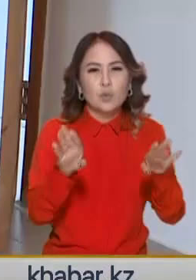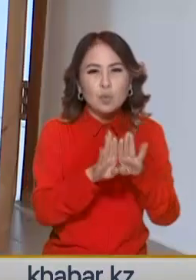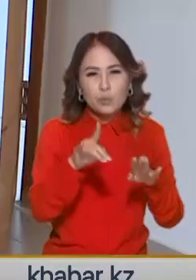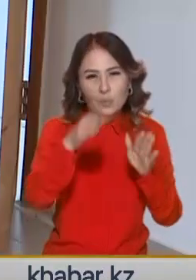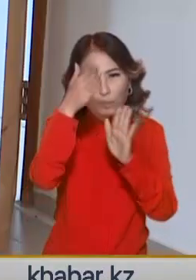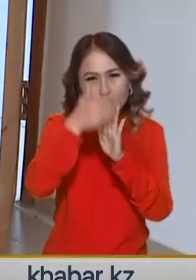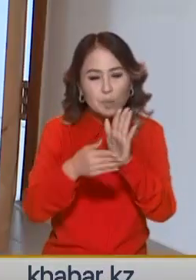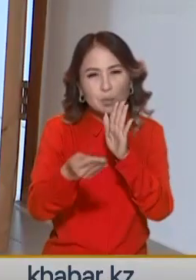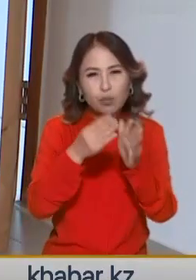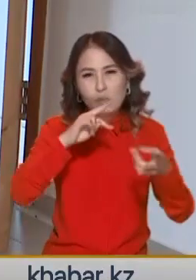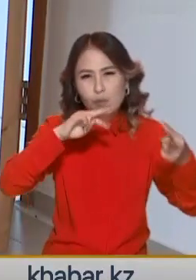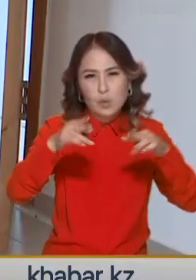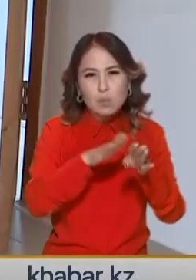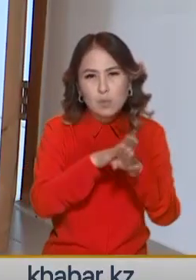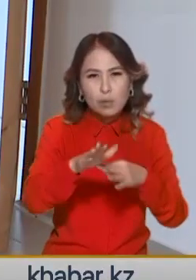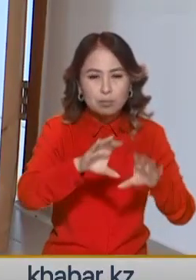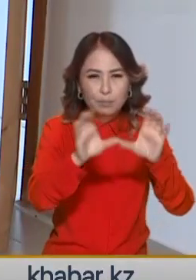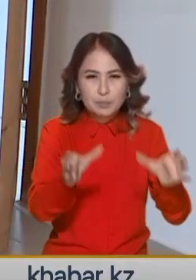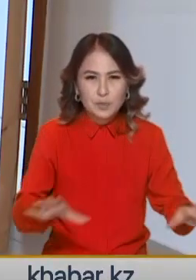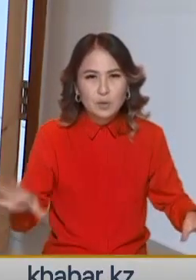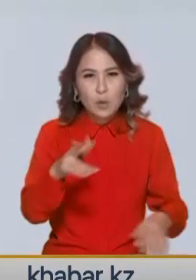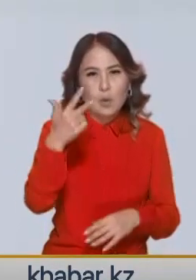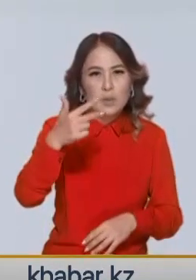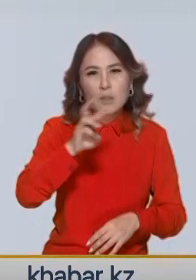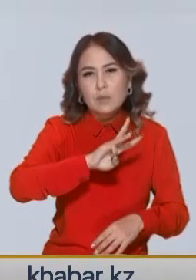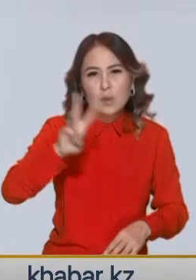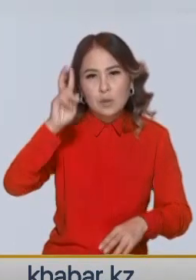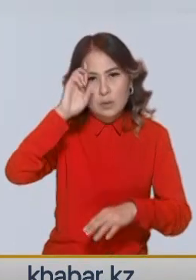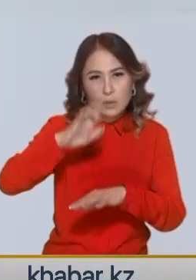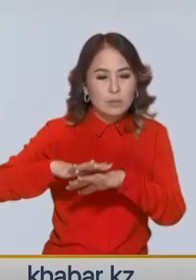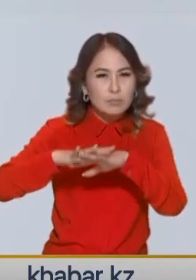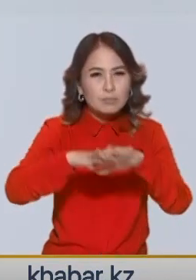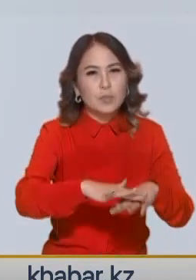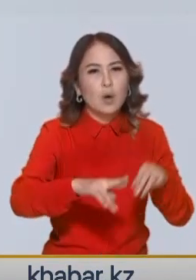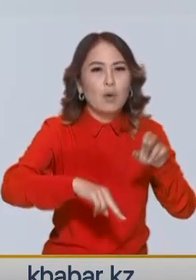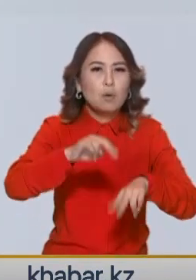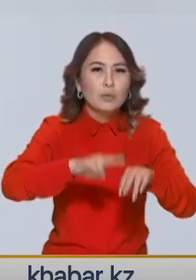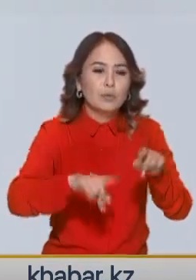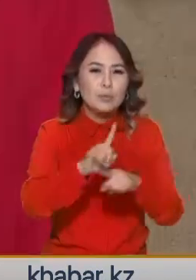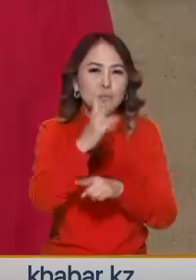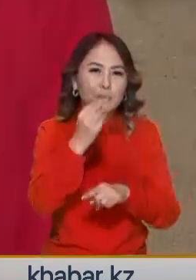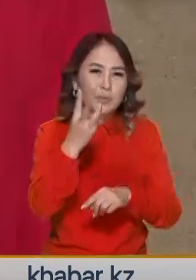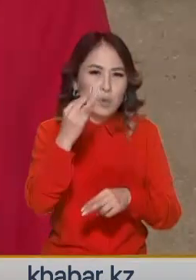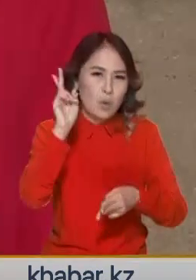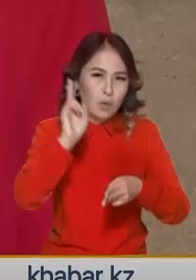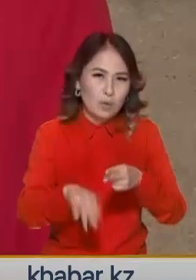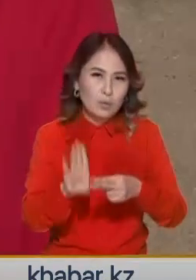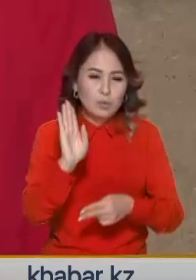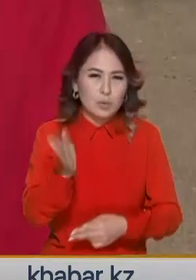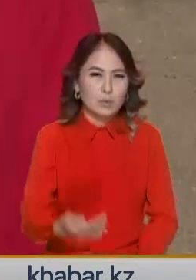жылу жүйесі толық ауыстырылды. Оған жергілікті қазынадан 30 миллионға жуық теңге бөлінді. Ал құрылыс жұмыстары бірер күнде аяқталады. Раньше он